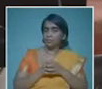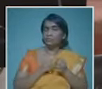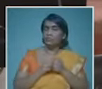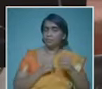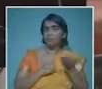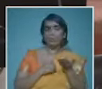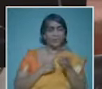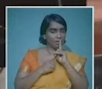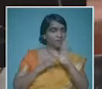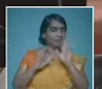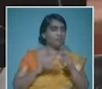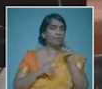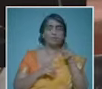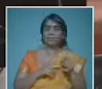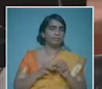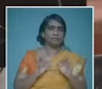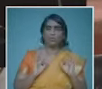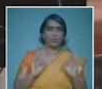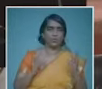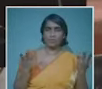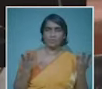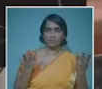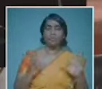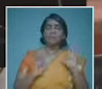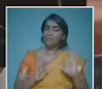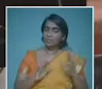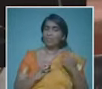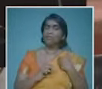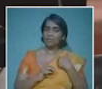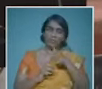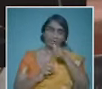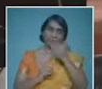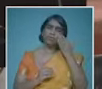தயாராகவில்லை என்பதனையே உங்கள் நடத்தை எங்களுக்கு புலப்படுத்துகின்றது.